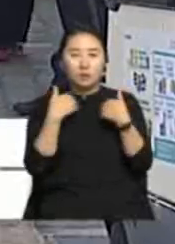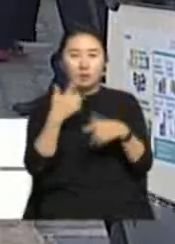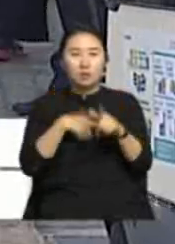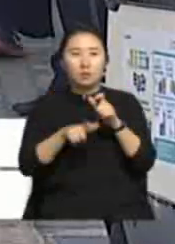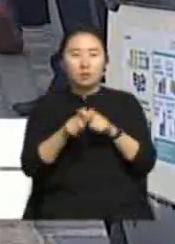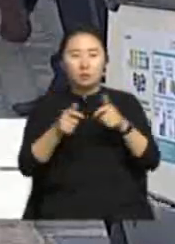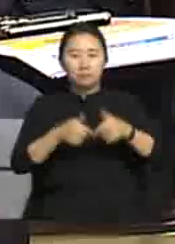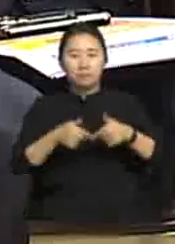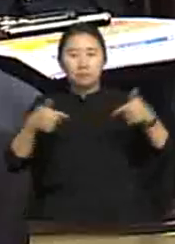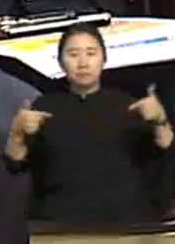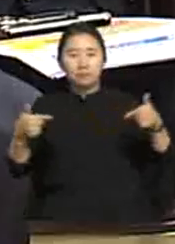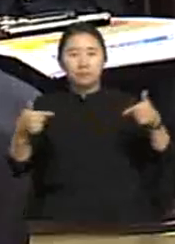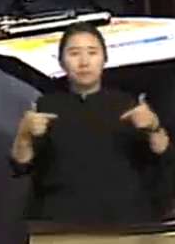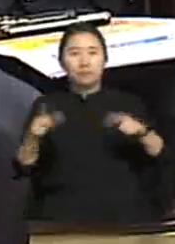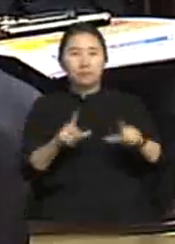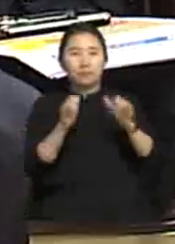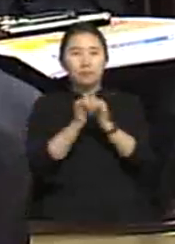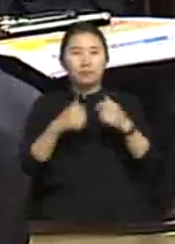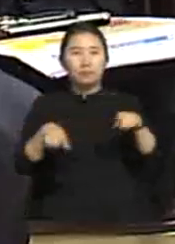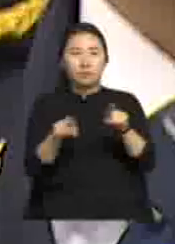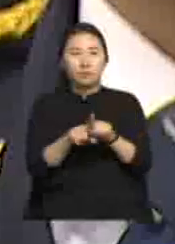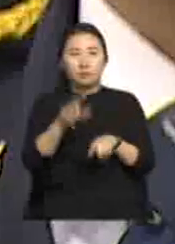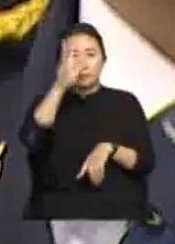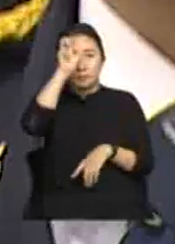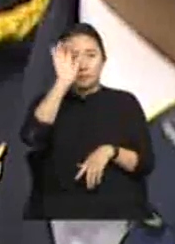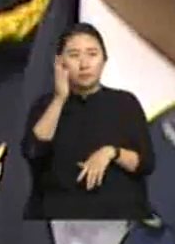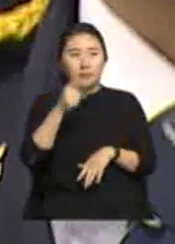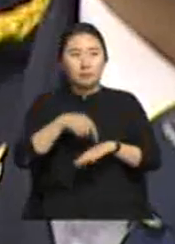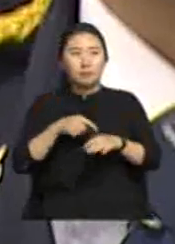더 커지고 있다며 주민과 함께하는